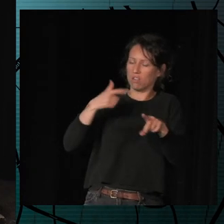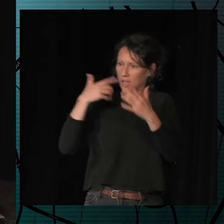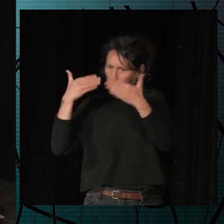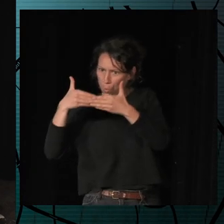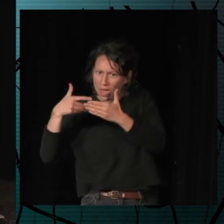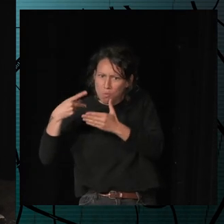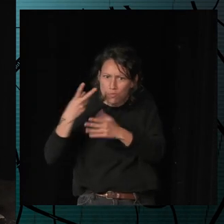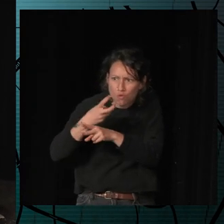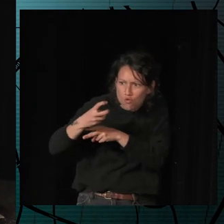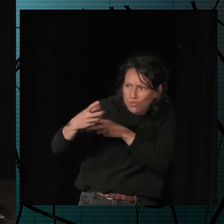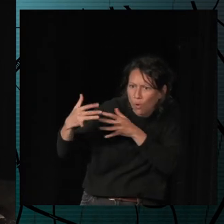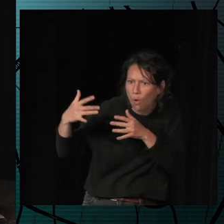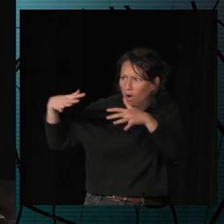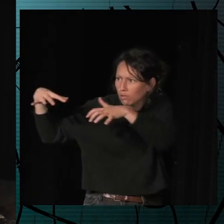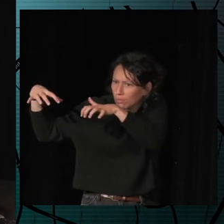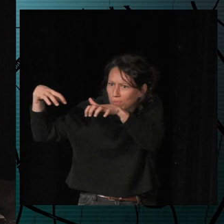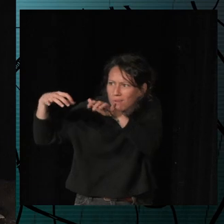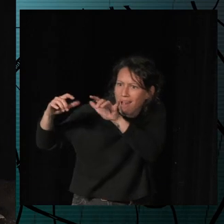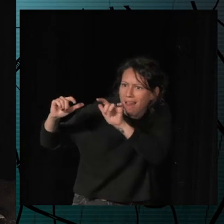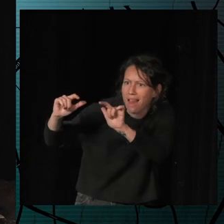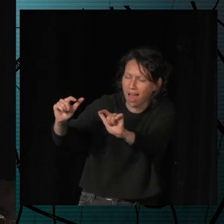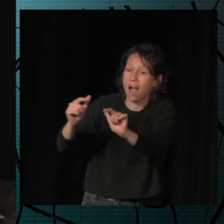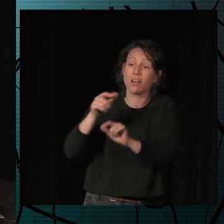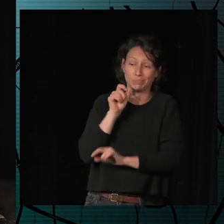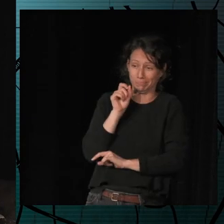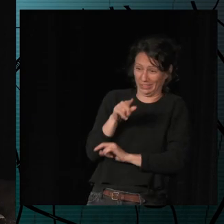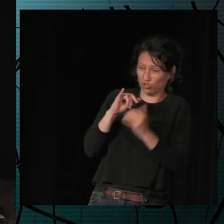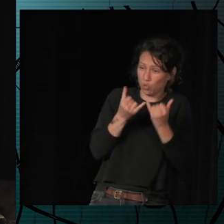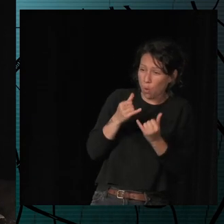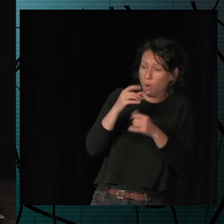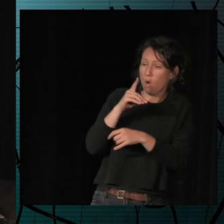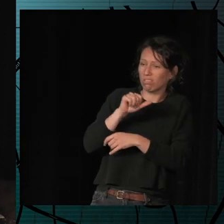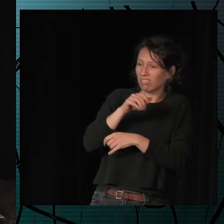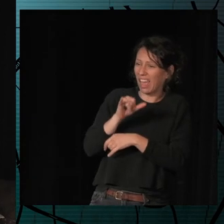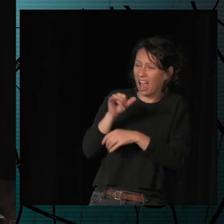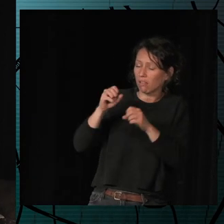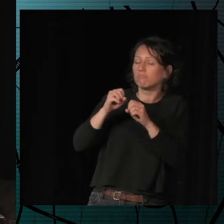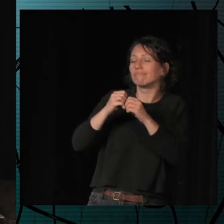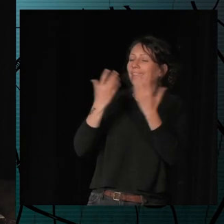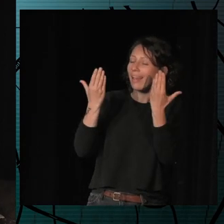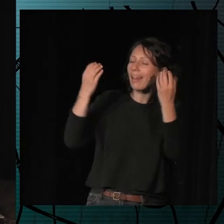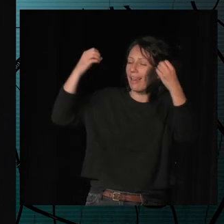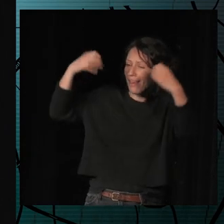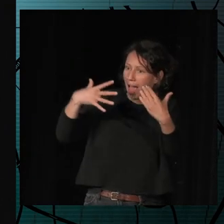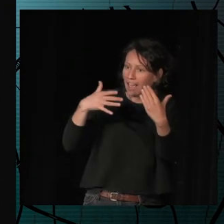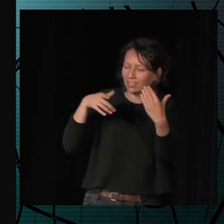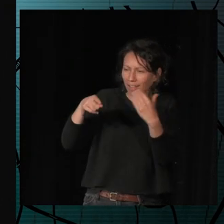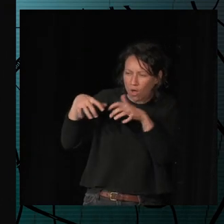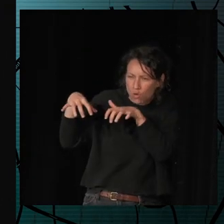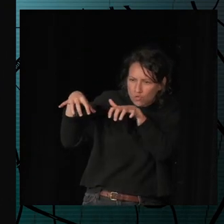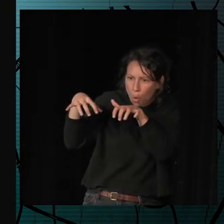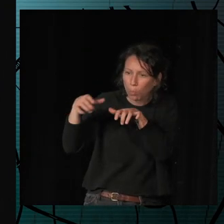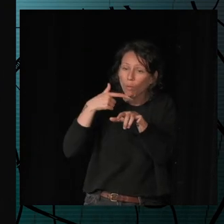peu plus dangereux il y a des spectres qui apparaissent et cetera mais dans Ding light ils ont trouvé la bonne idée d'avoir des zombies assez mou pas trop